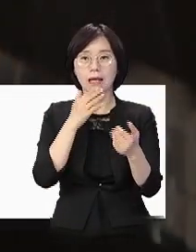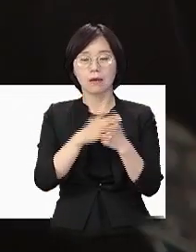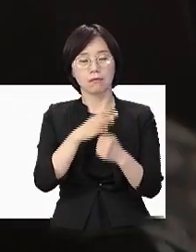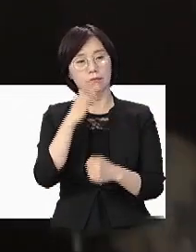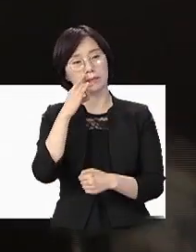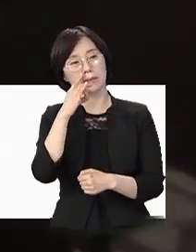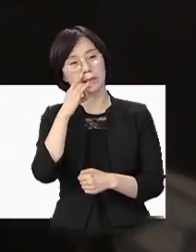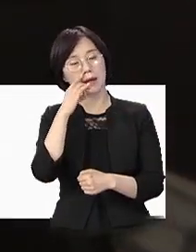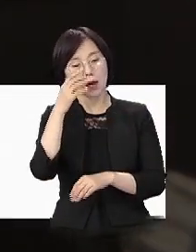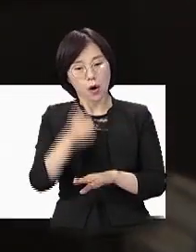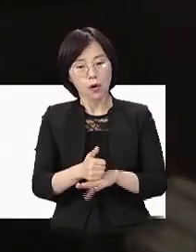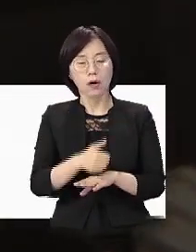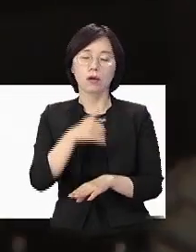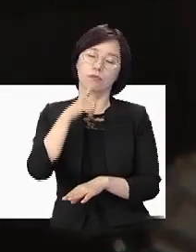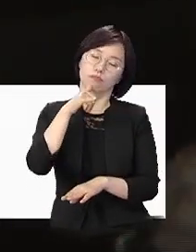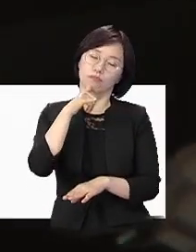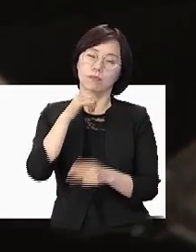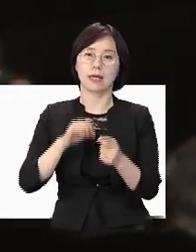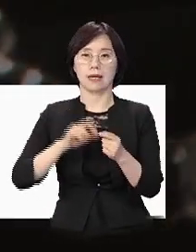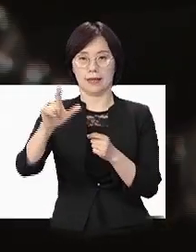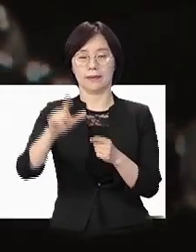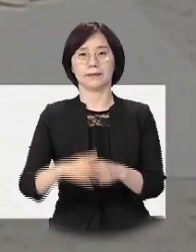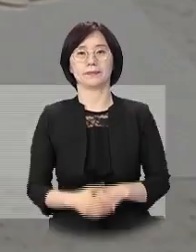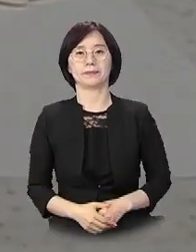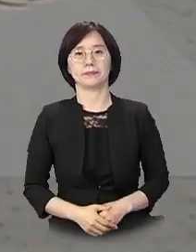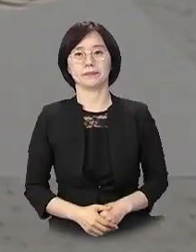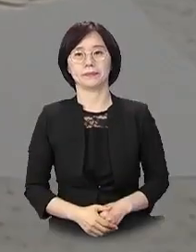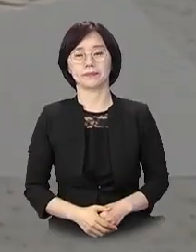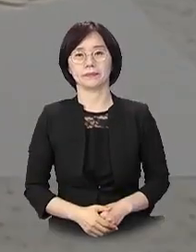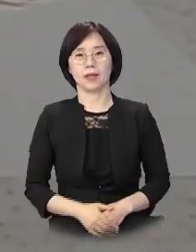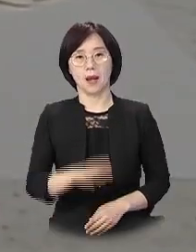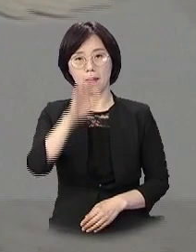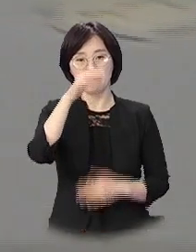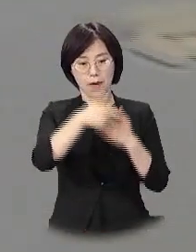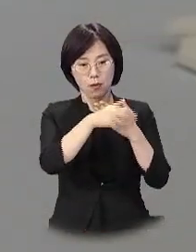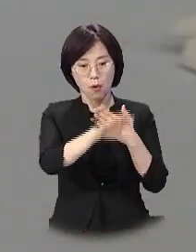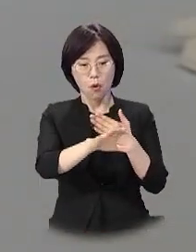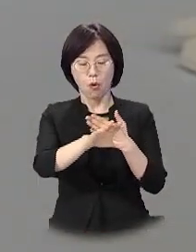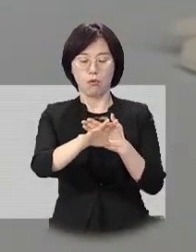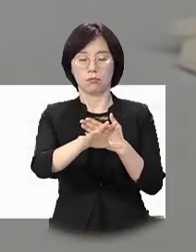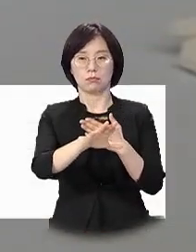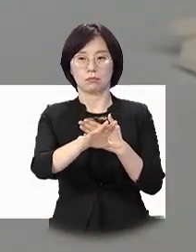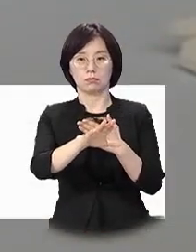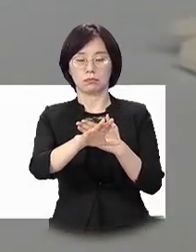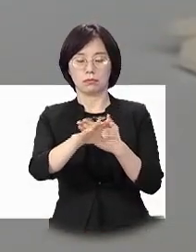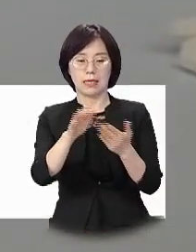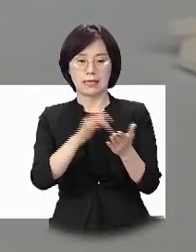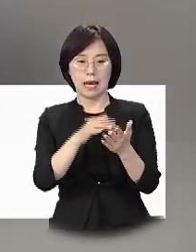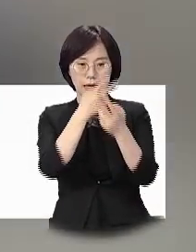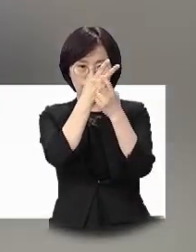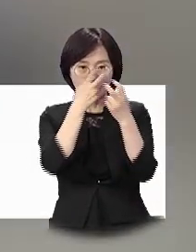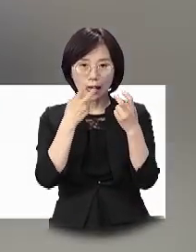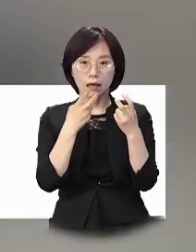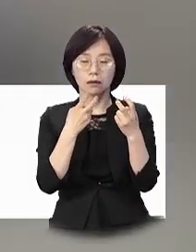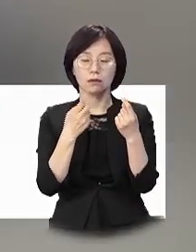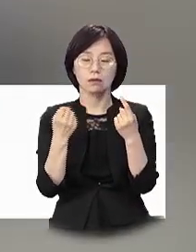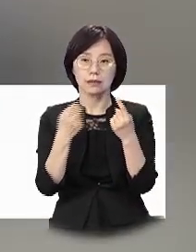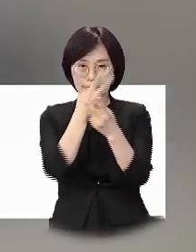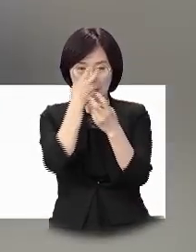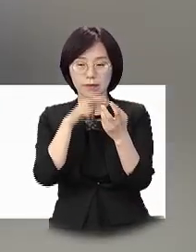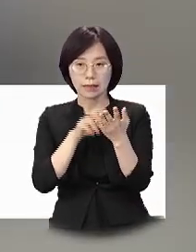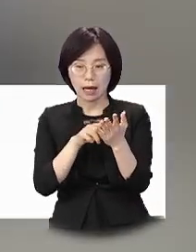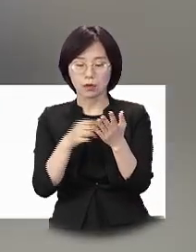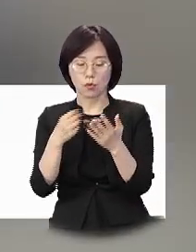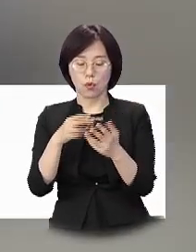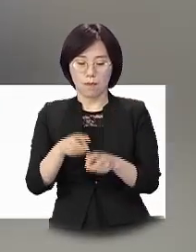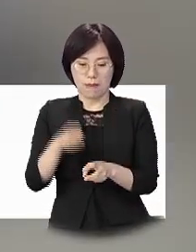호기심에 시작했다 중독되는 경우가 잇따르고 있습니다. 병원에서 처방받는 수면제와 살 빼는 약도 향정신성